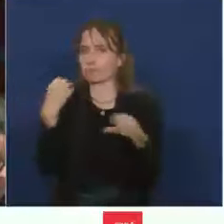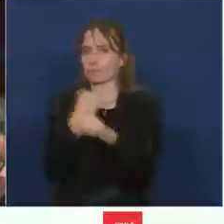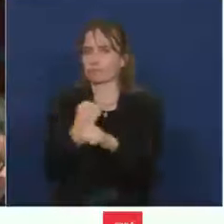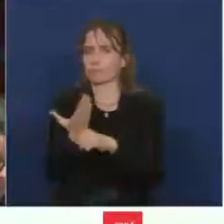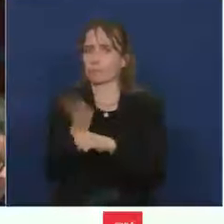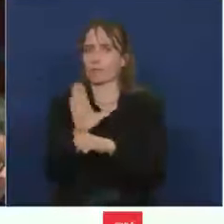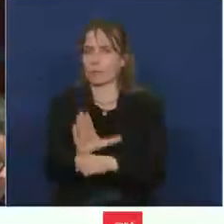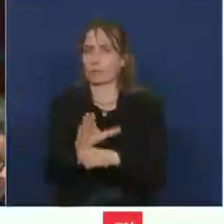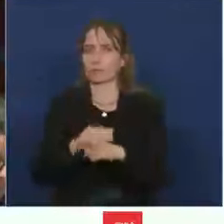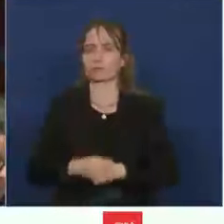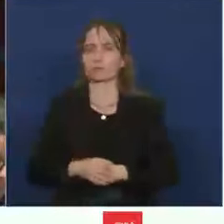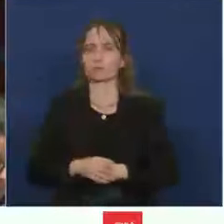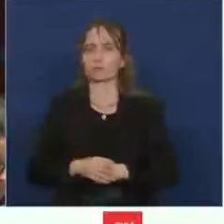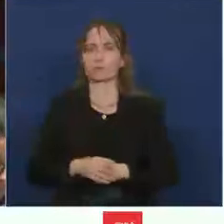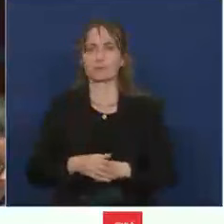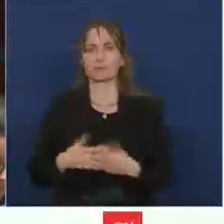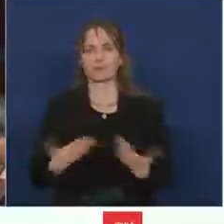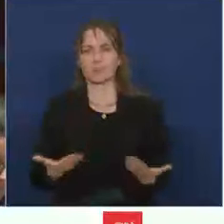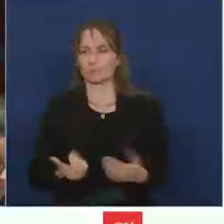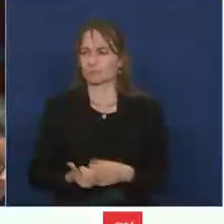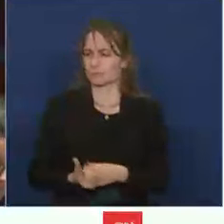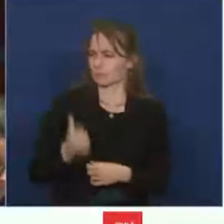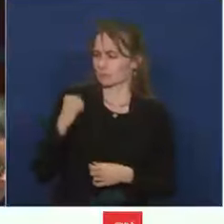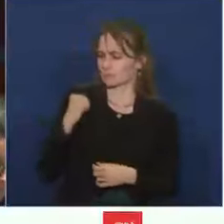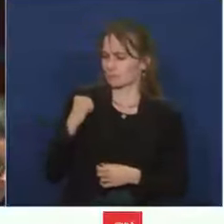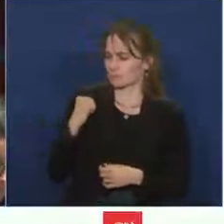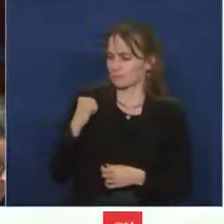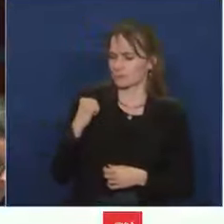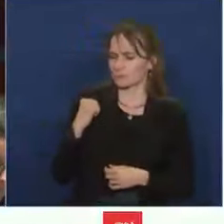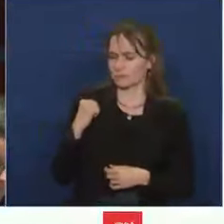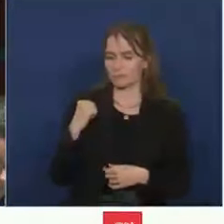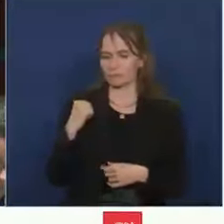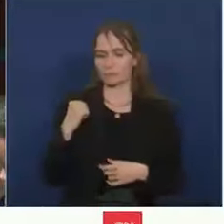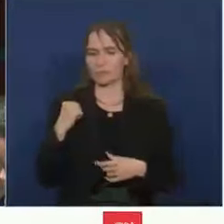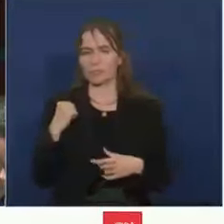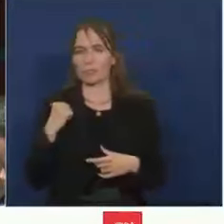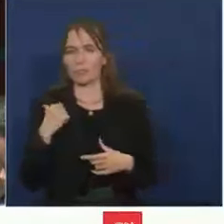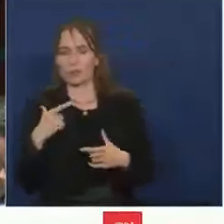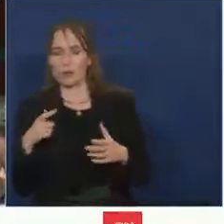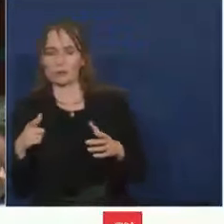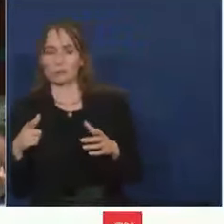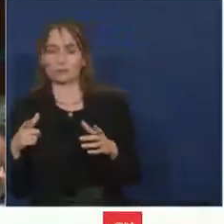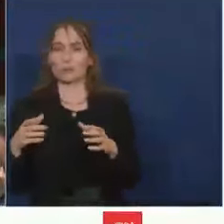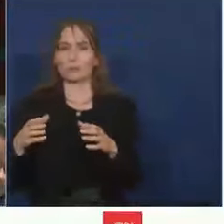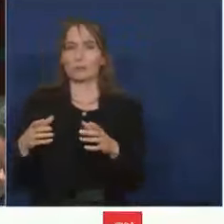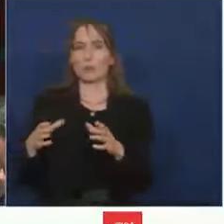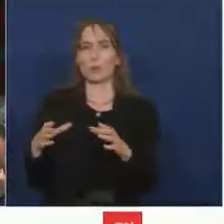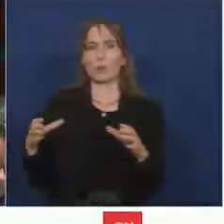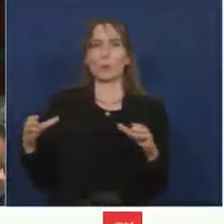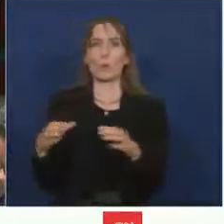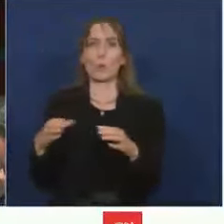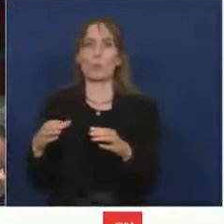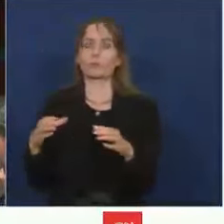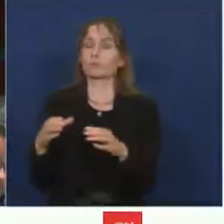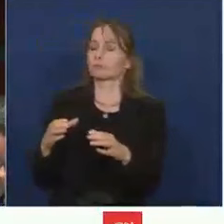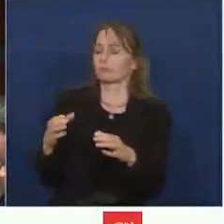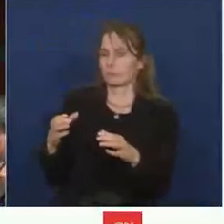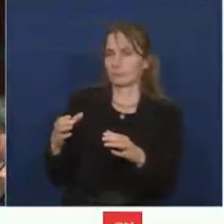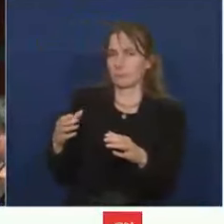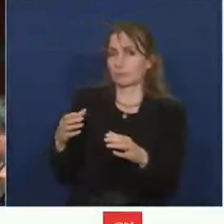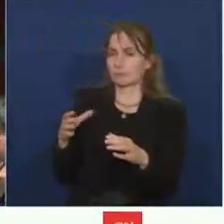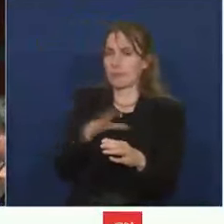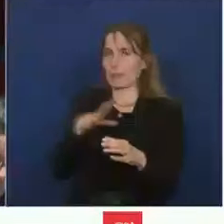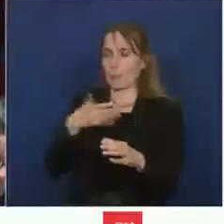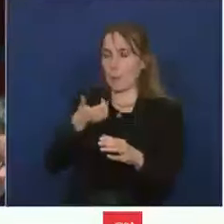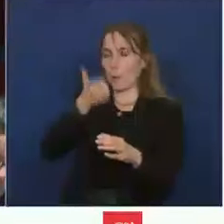Hier, cependant, m'est revenu que certains collègues de la majorité municipale avaient cru percevoir et dénoncer, dans ce qui